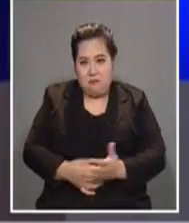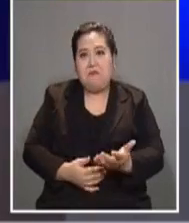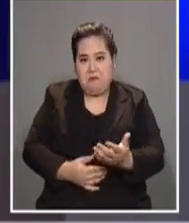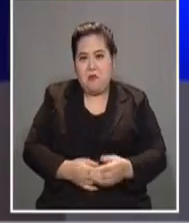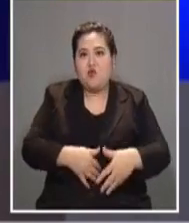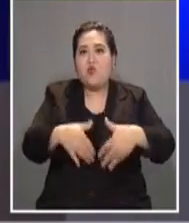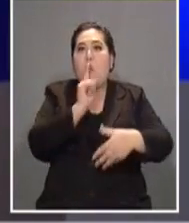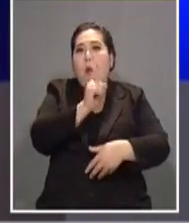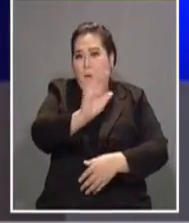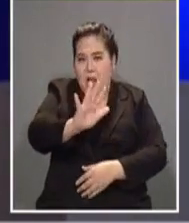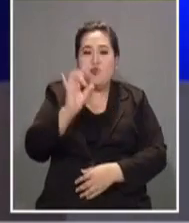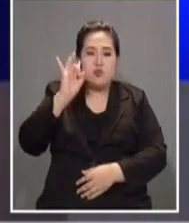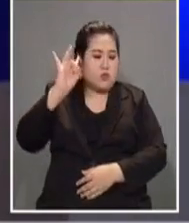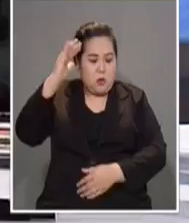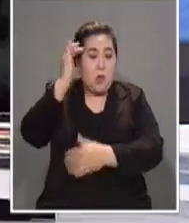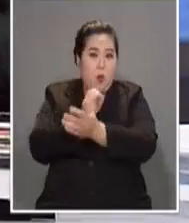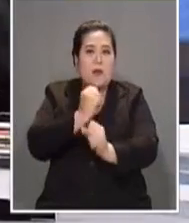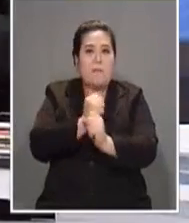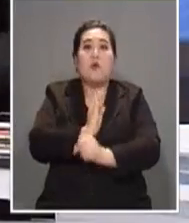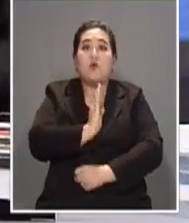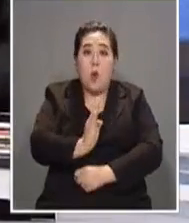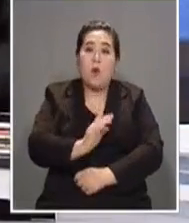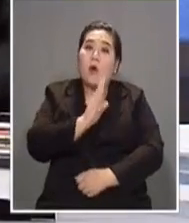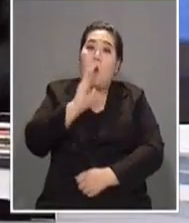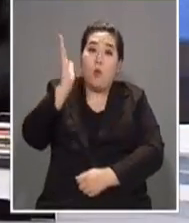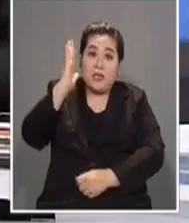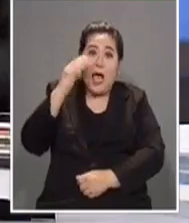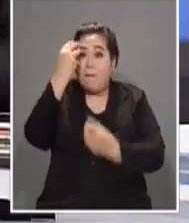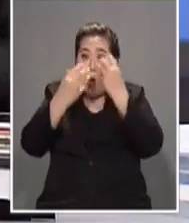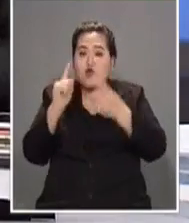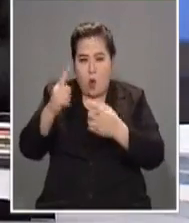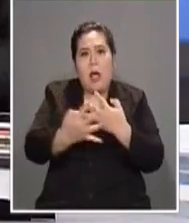ห้องขังขนาดขับรถขณะมึนเมายังเข้าห้องขังเลยนะคุณรัชนี